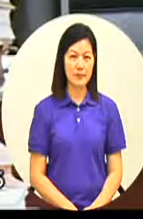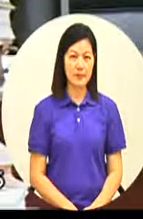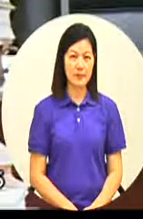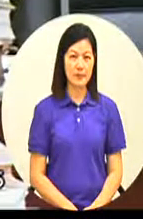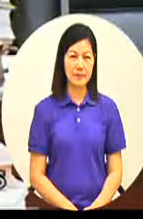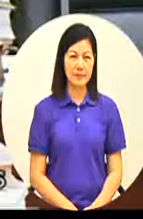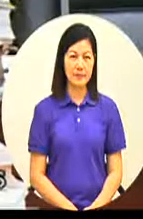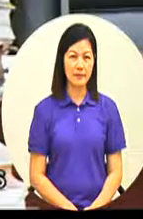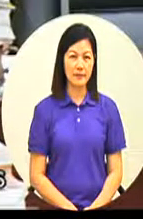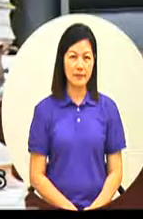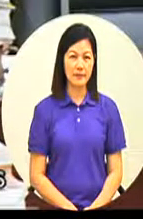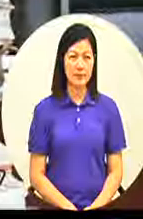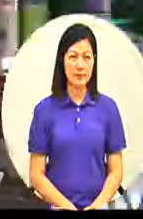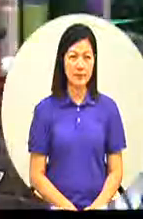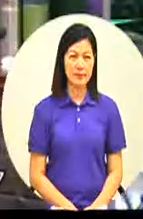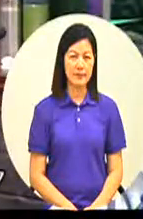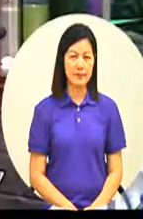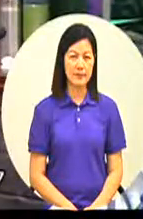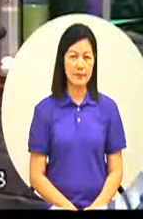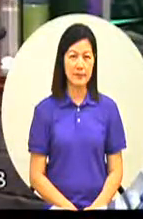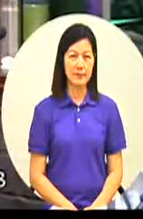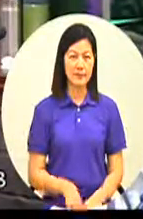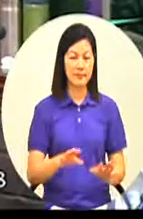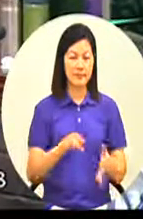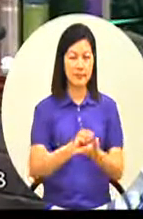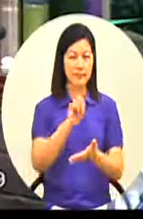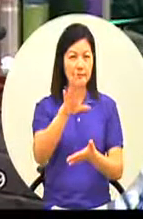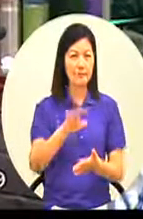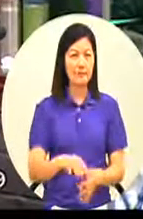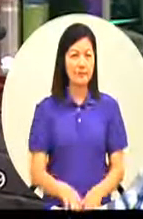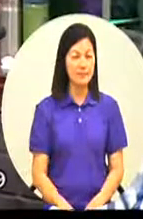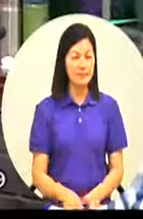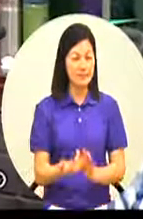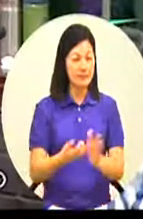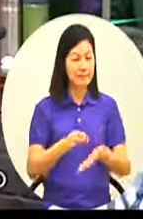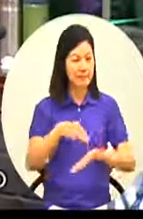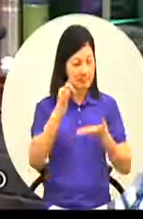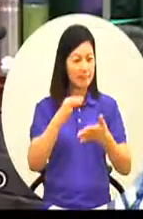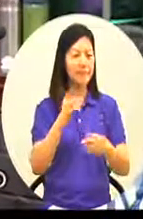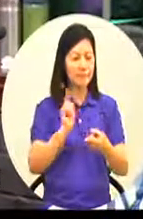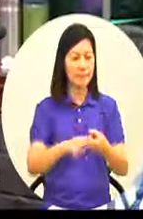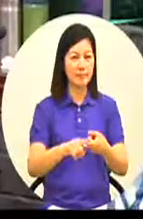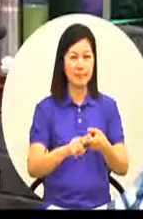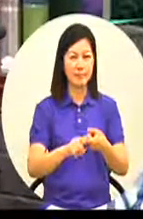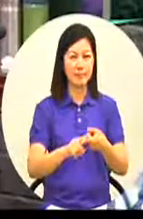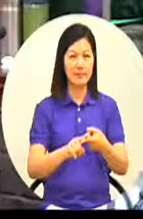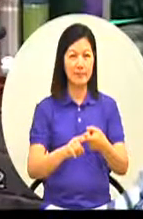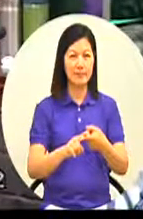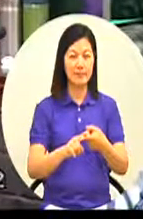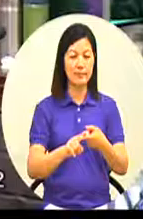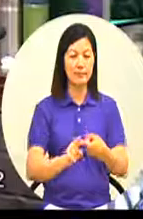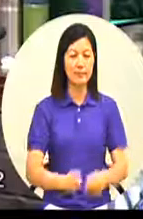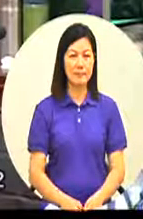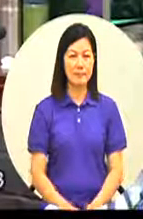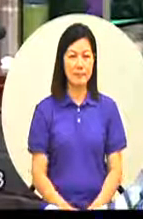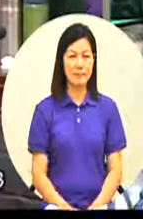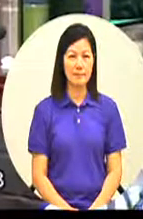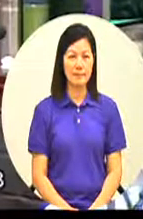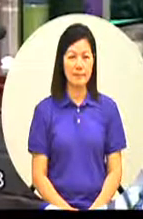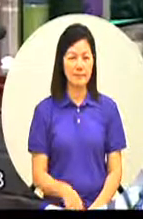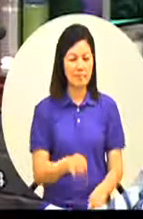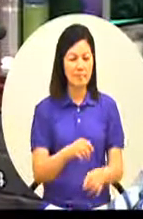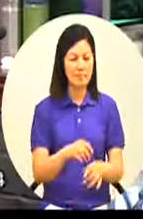谁答？ 跟议员报告，议员刚刚讲的其实都很对啊。其实议员讲的就是一个很多事